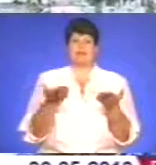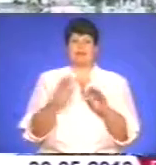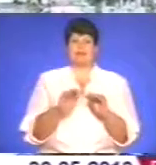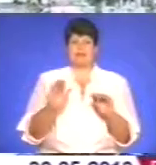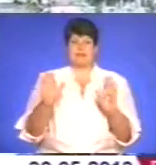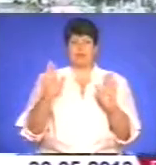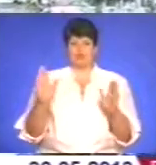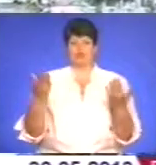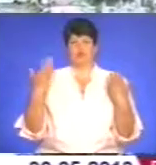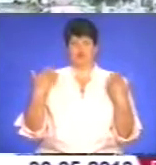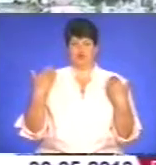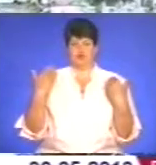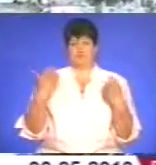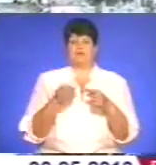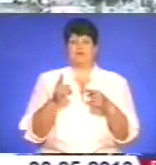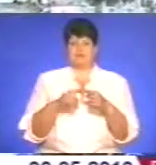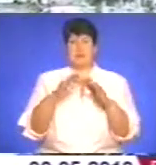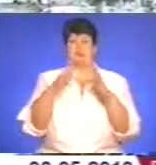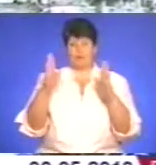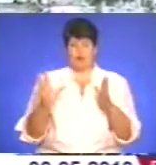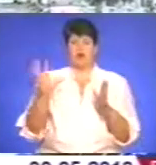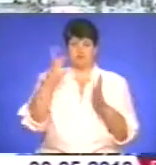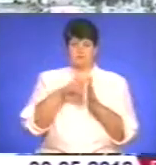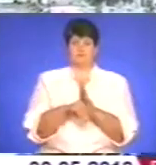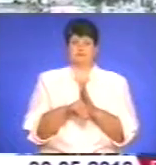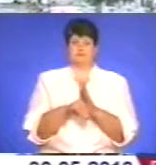будуть відпочивати. Це і таборах в тому числі.